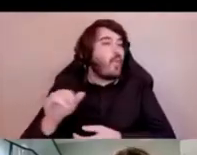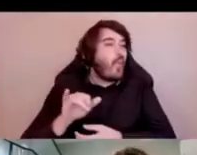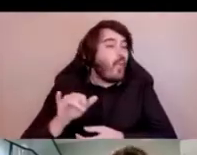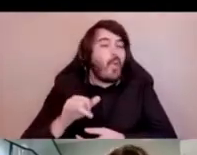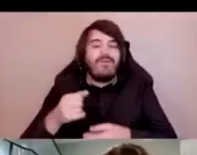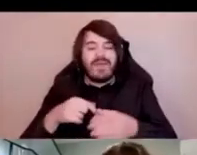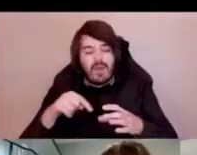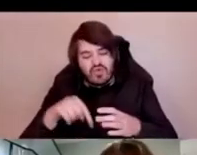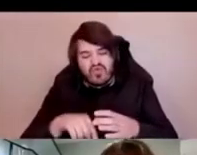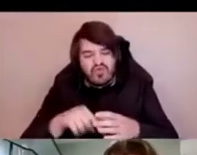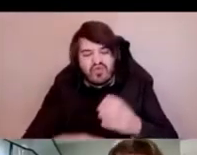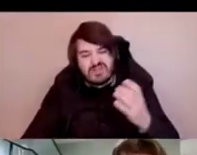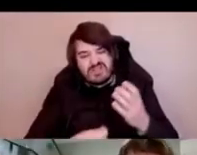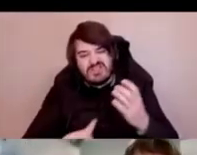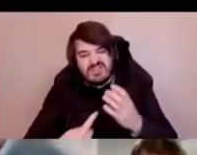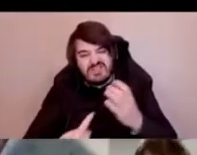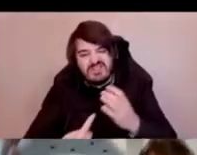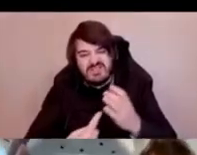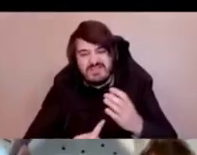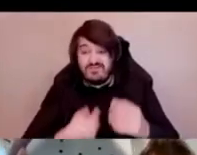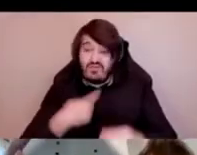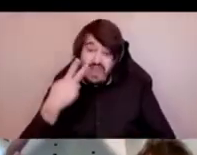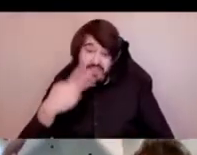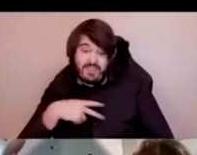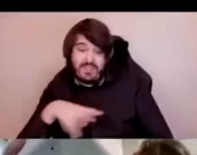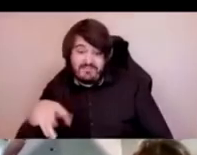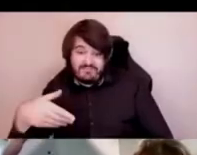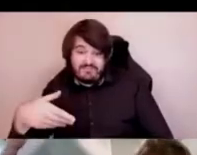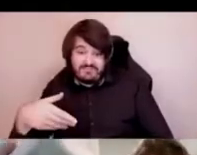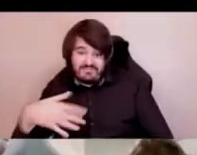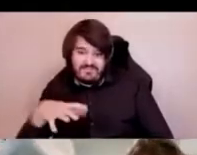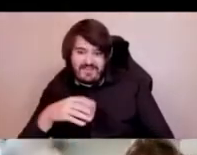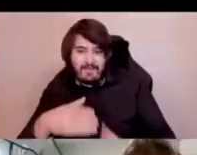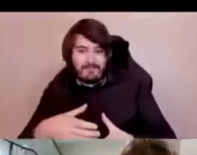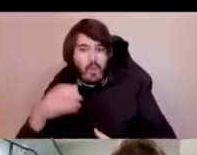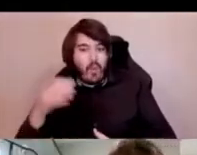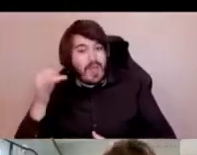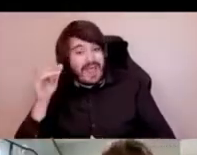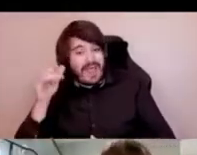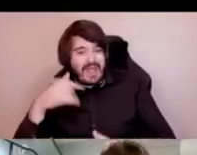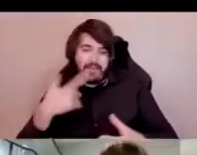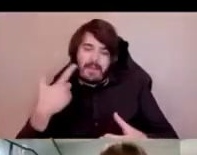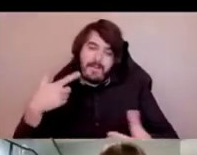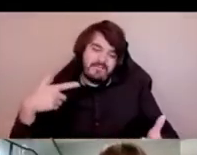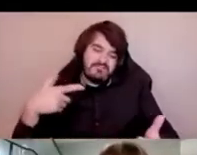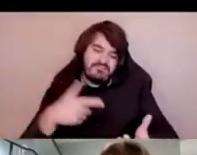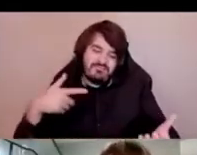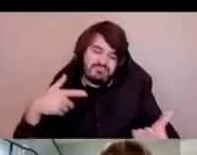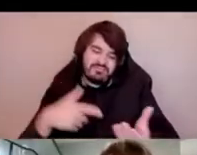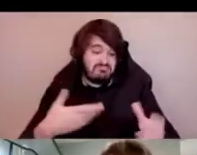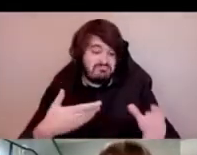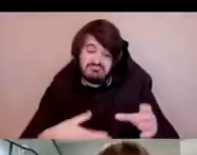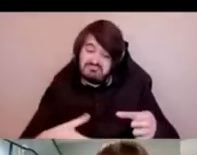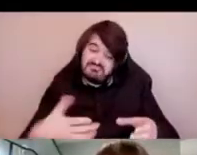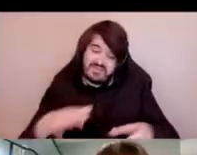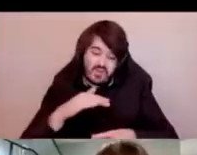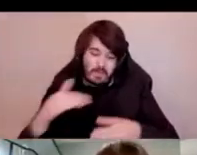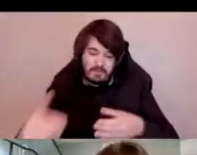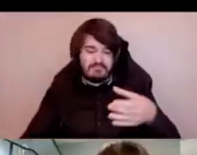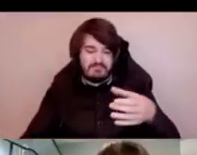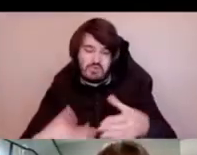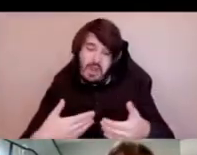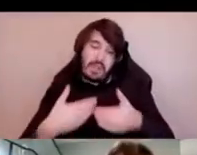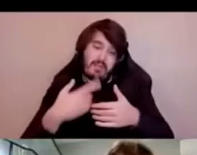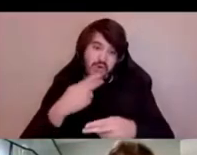des trous dans le bas. Nous autres, ici, on a pris un contenant de lait, puis on a fait des trous à la perceuse. Donc, ça l'aide à